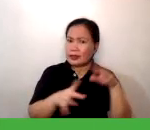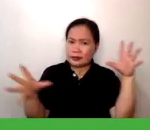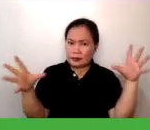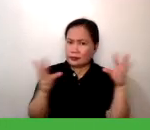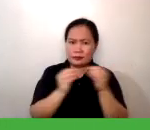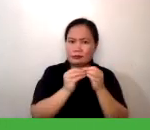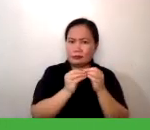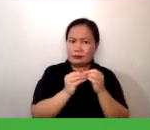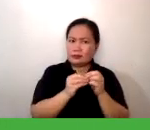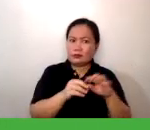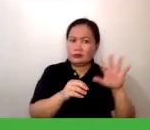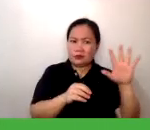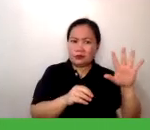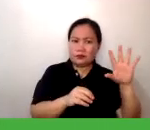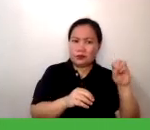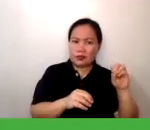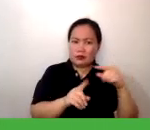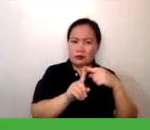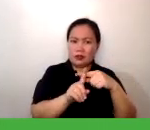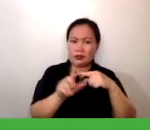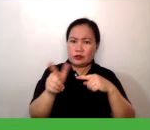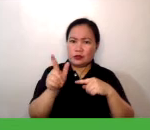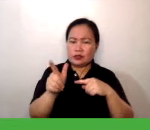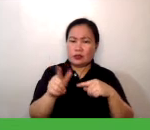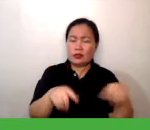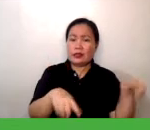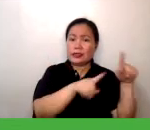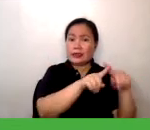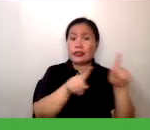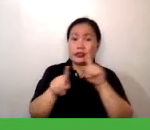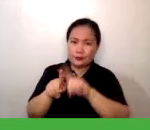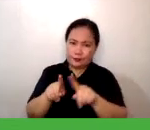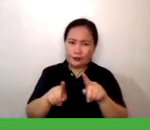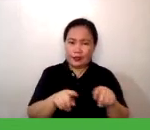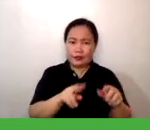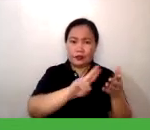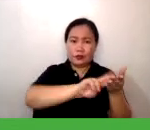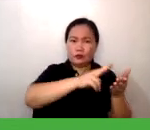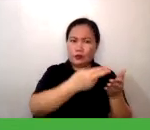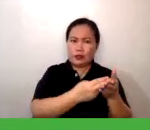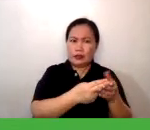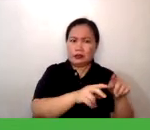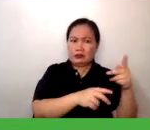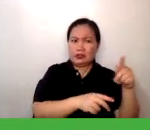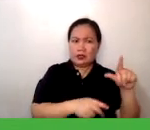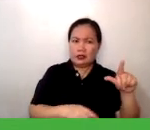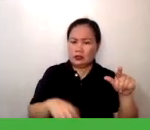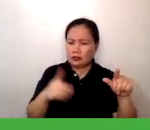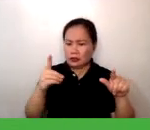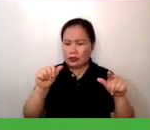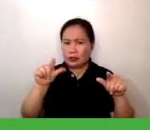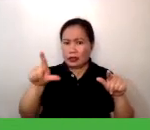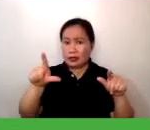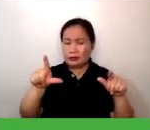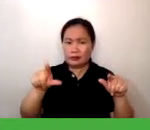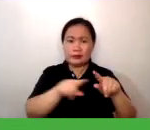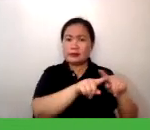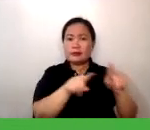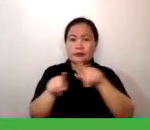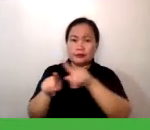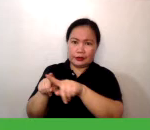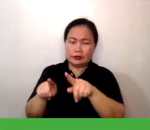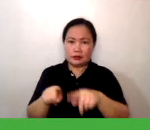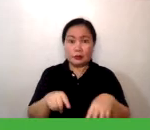gawing 50 plus 20, 70. Hindi po, kasi magkaiba ng unit, di ba? Kung napanood nyo po yung intro natin sa measurement, so